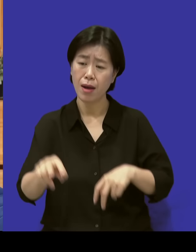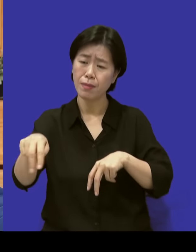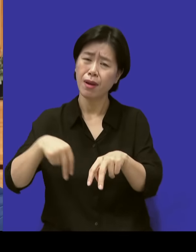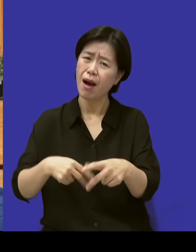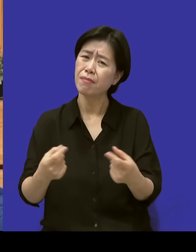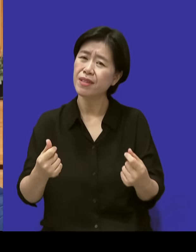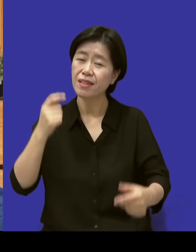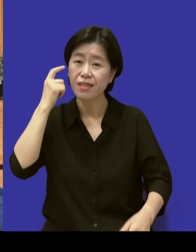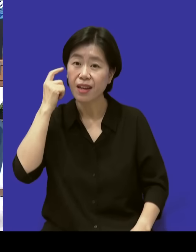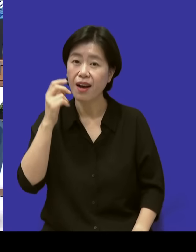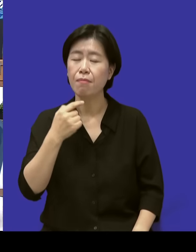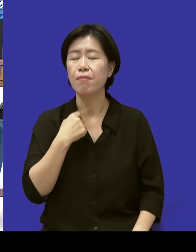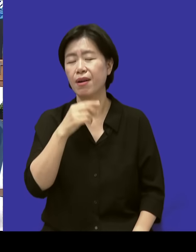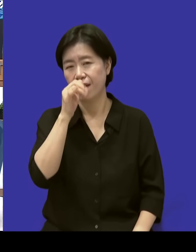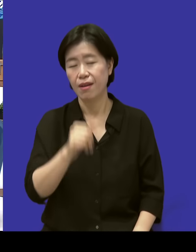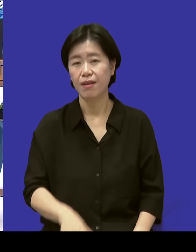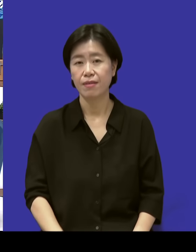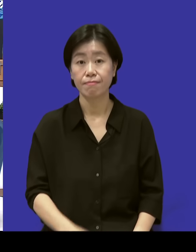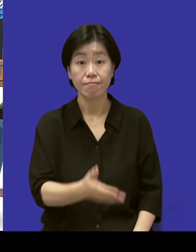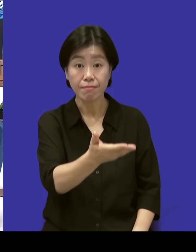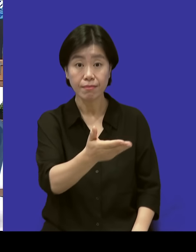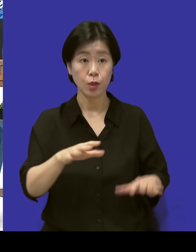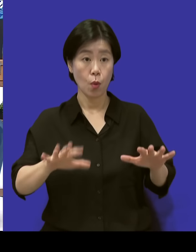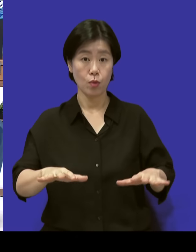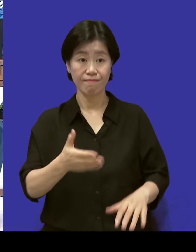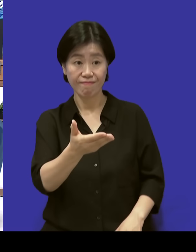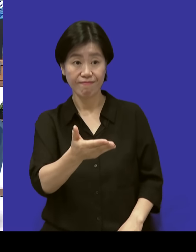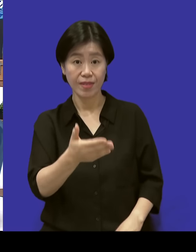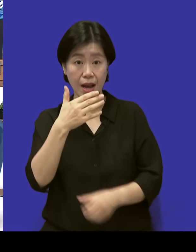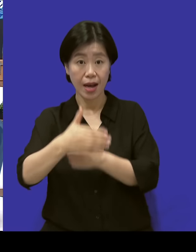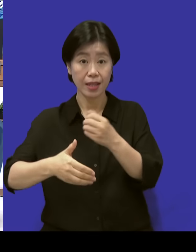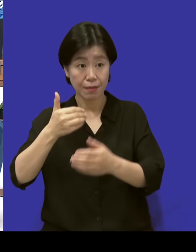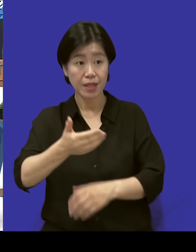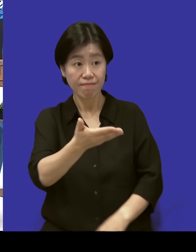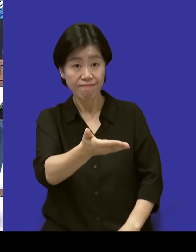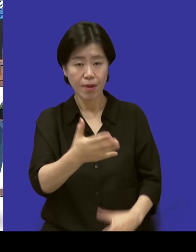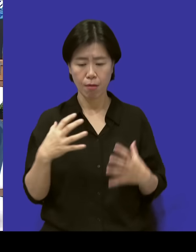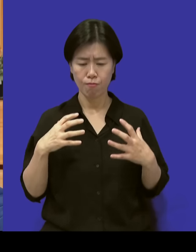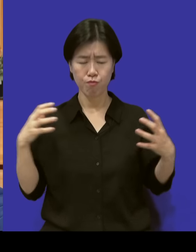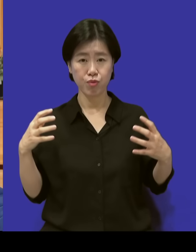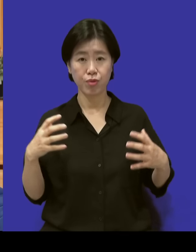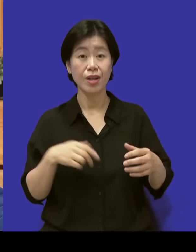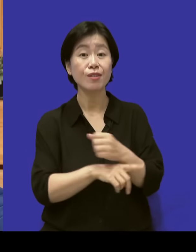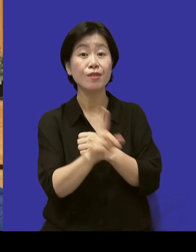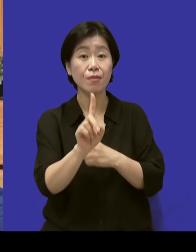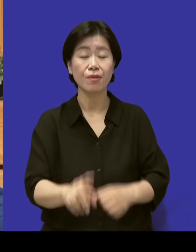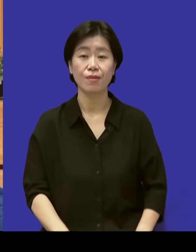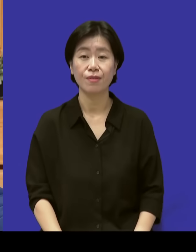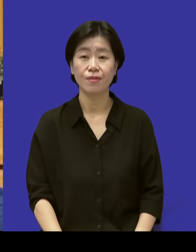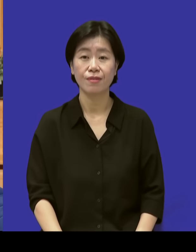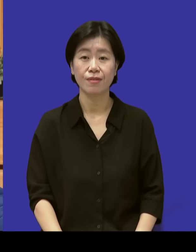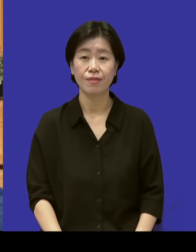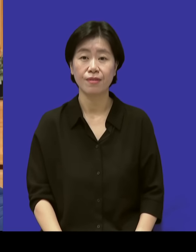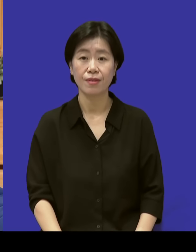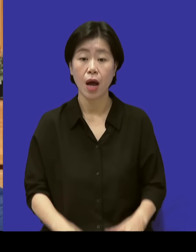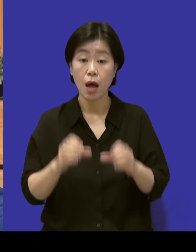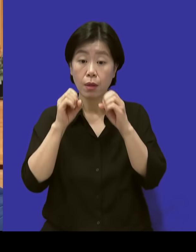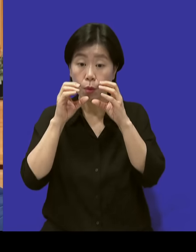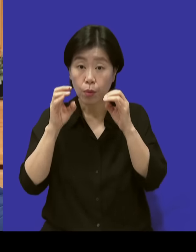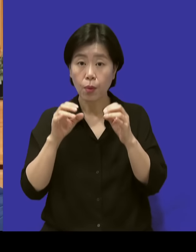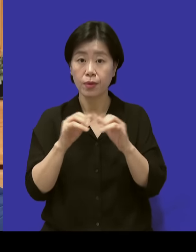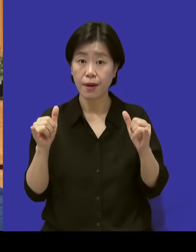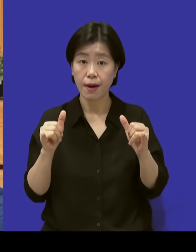가졌는데 네, 오늘 교도관님이 하나님께서 이렇게 큰 체격을 주신 이유도 우리 다 선교사인데 네, 네. 그 남들이 가기 원하지